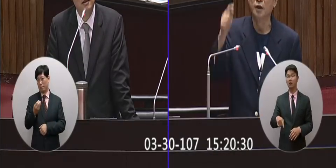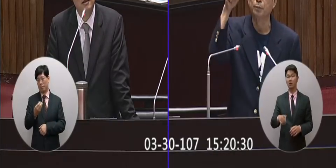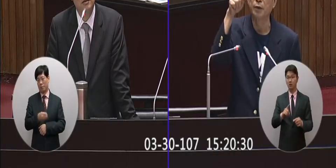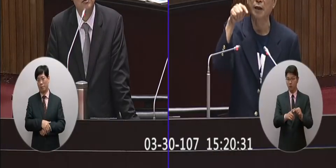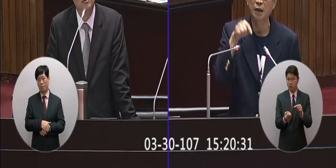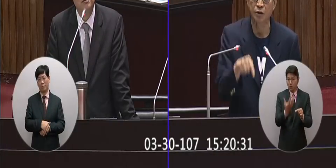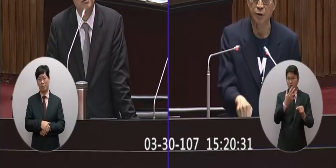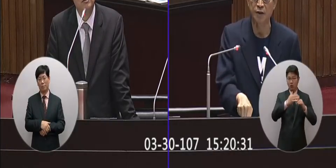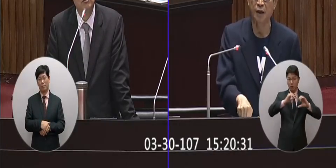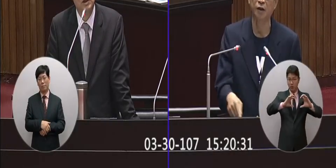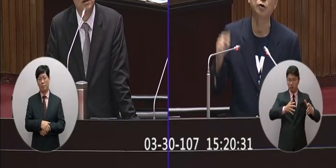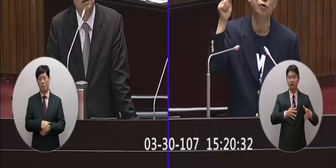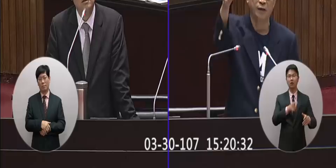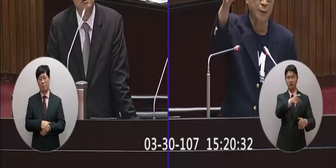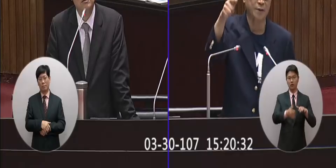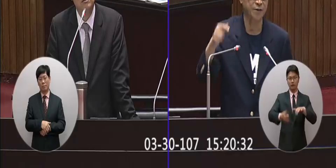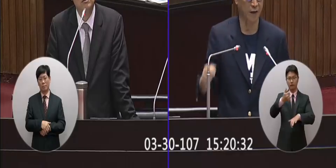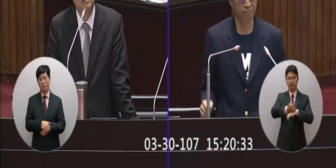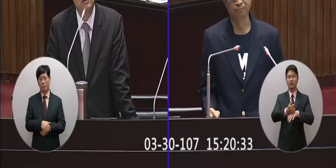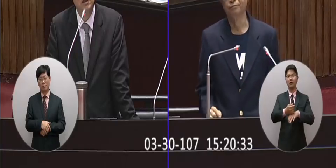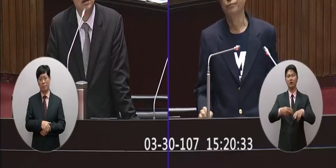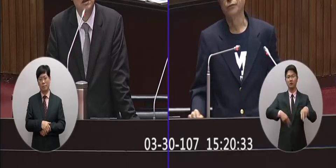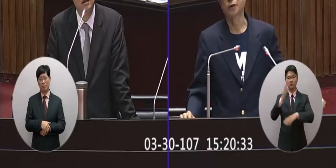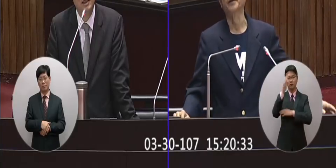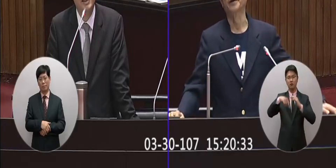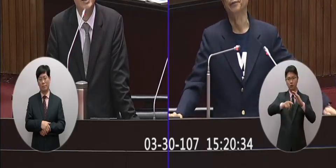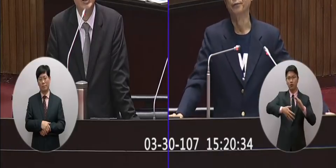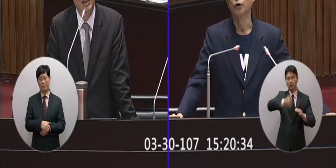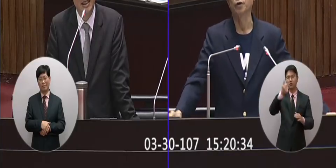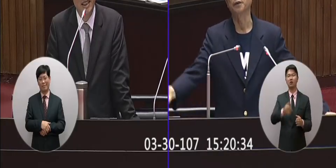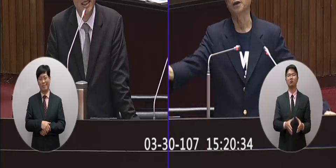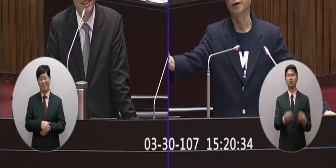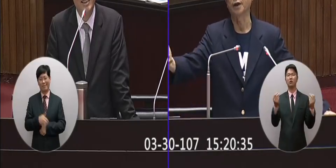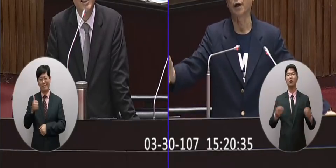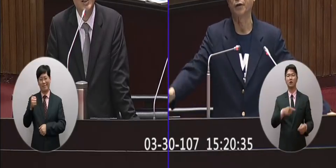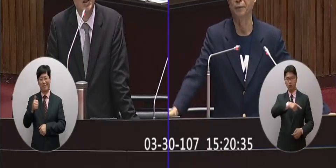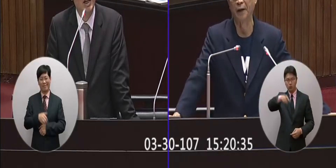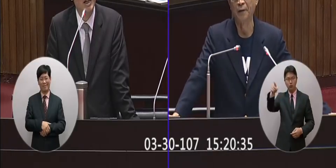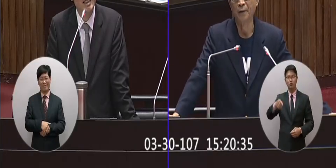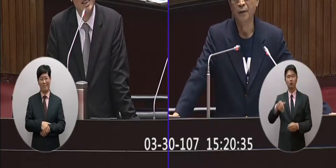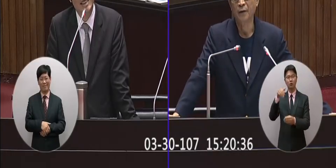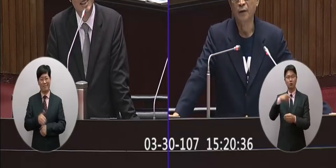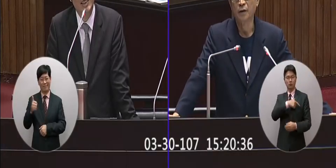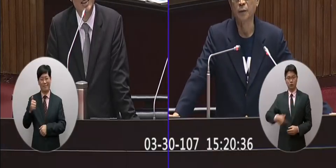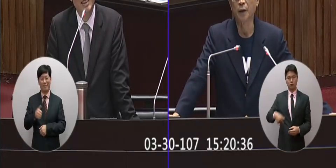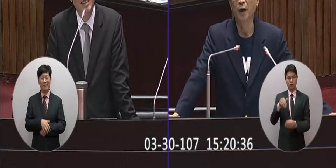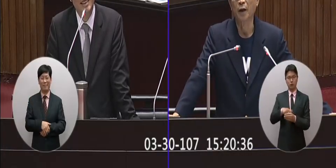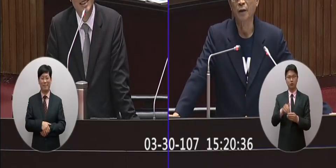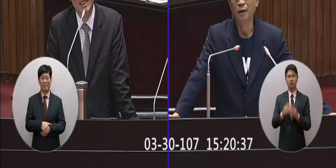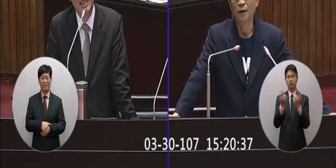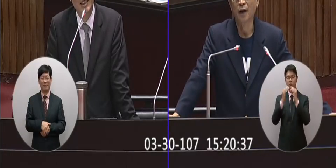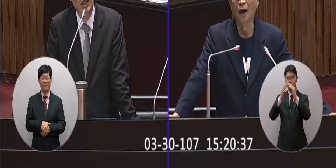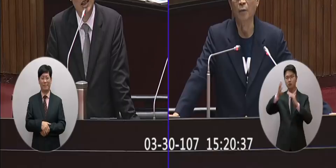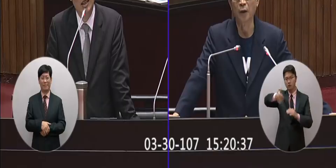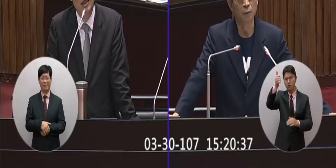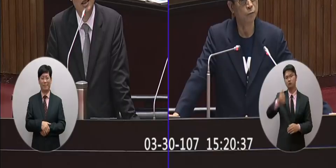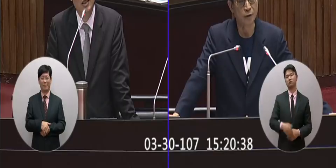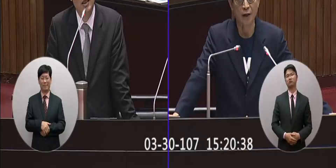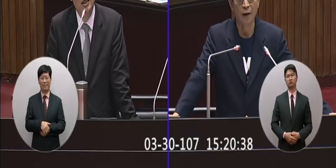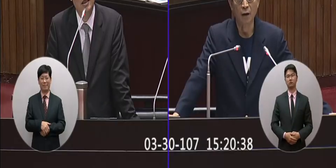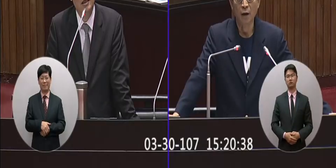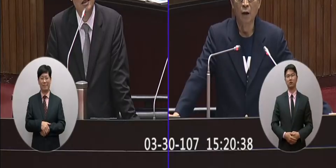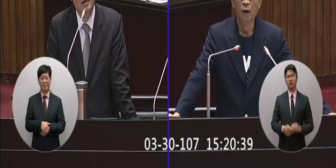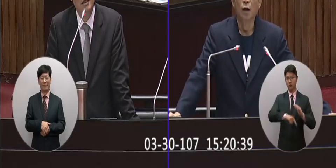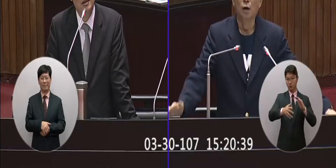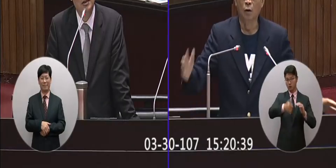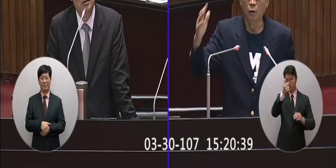国。你不应该当行政院长，你去选台北市长。 感谢你， 简单道理嘛。 感谢你， 是不是？哦，没有